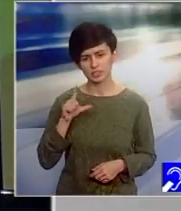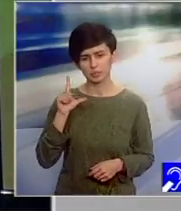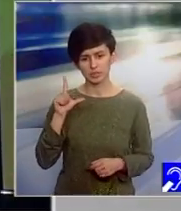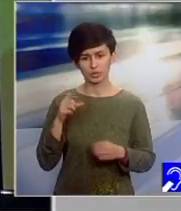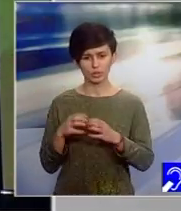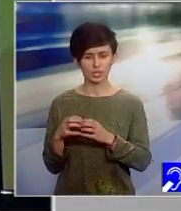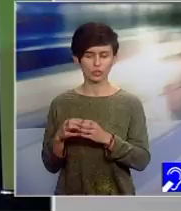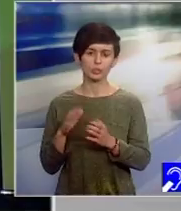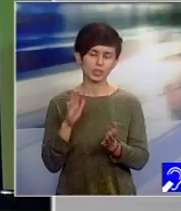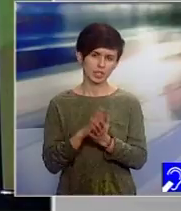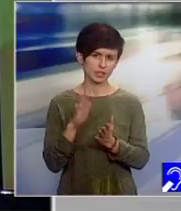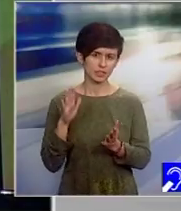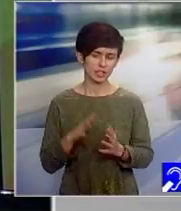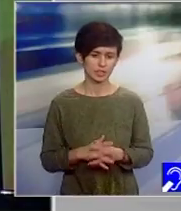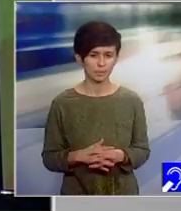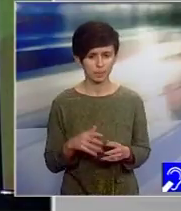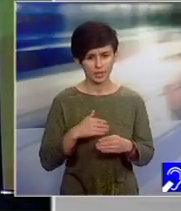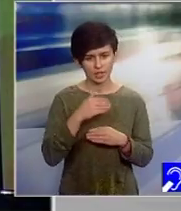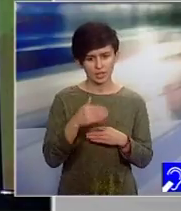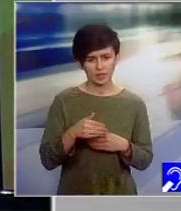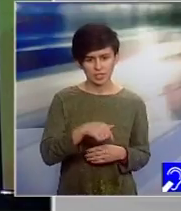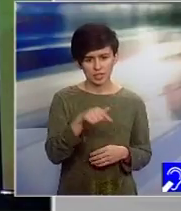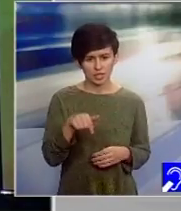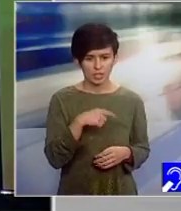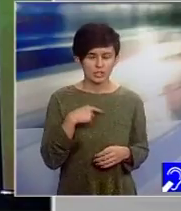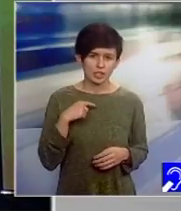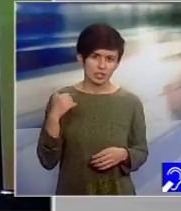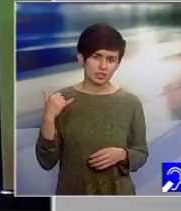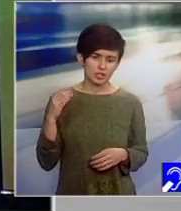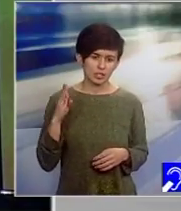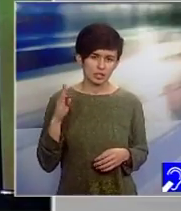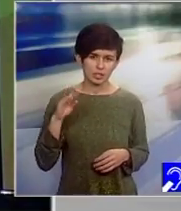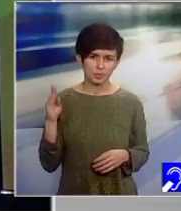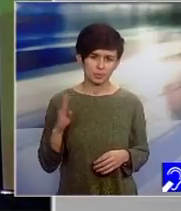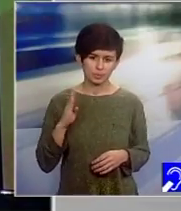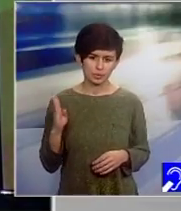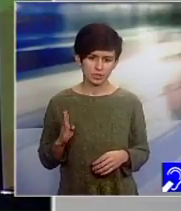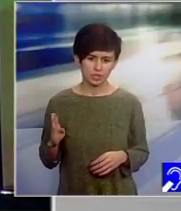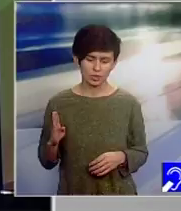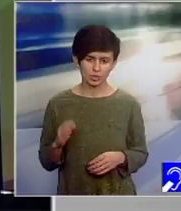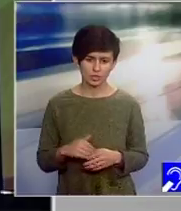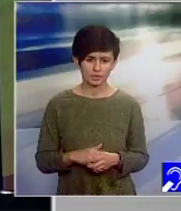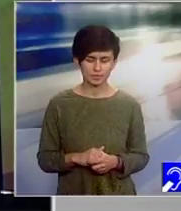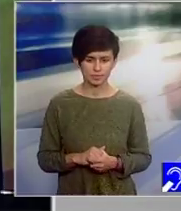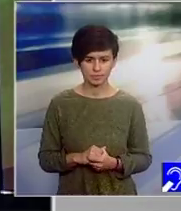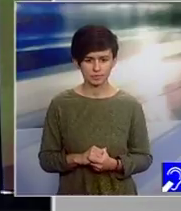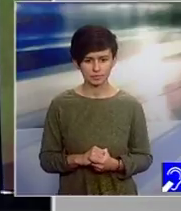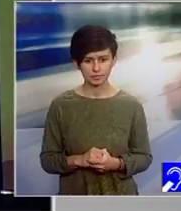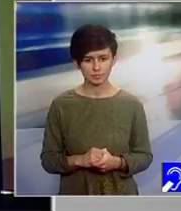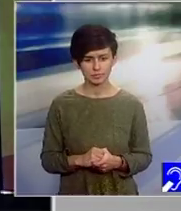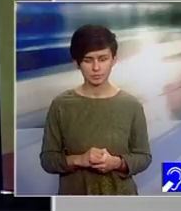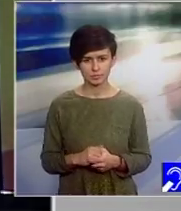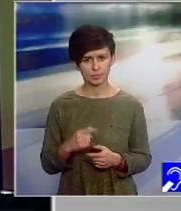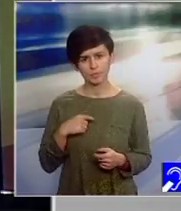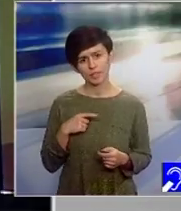calificate. În fața noastră mai avem Iașiul la 0,10 sutim. Nu, Buzău, Iașiul tot primul loc este împărțit de două echipaje. Deci este